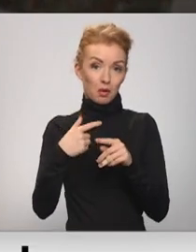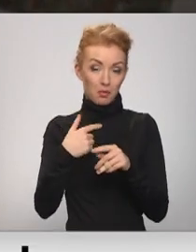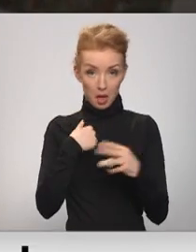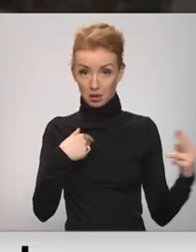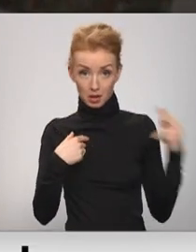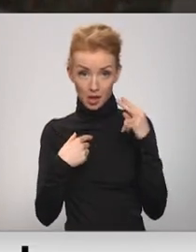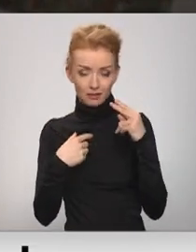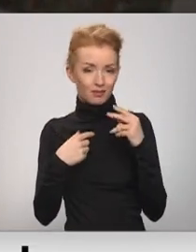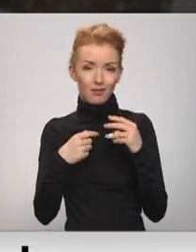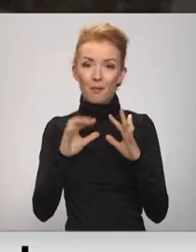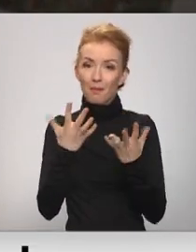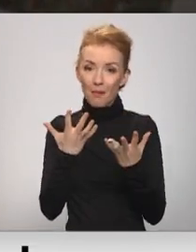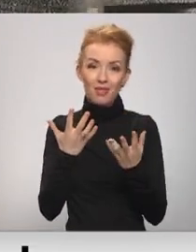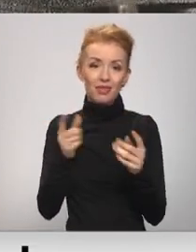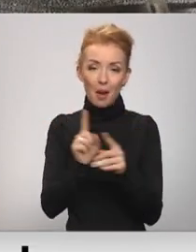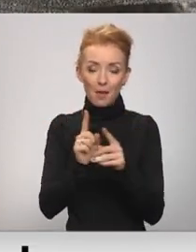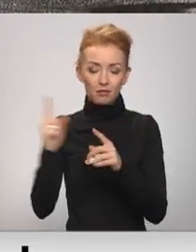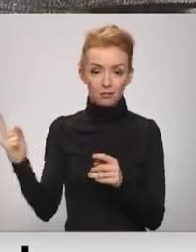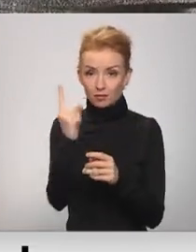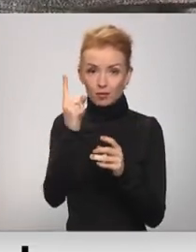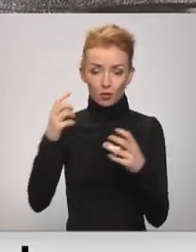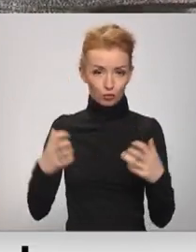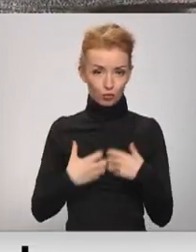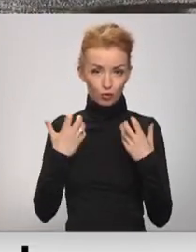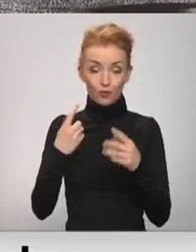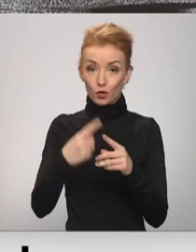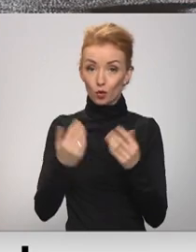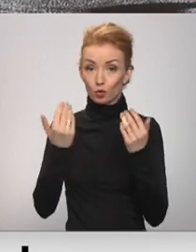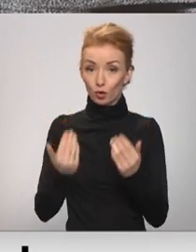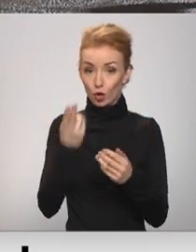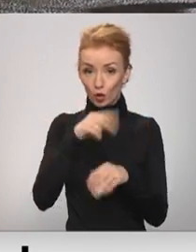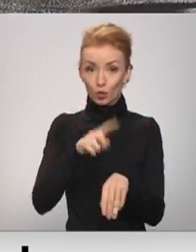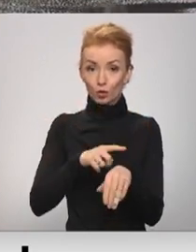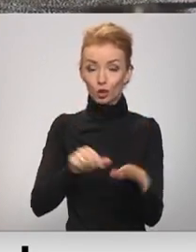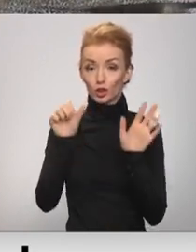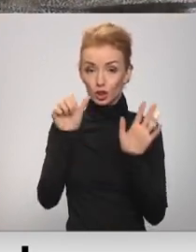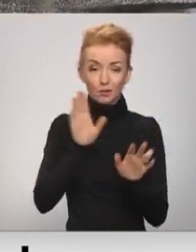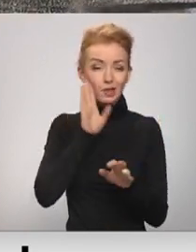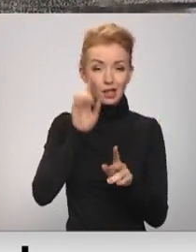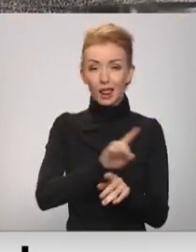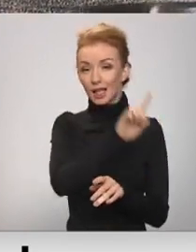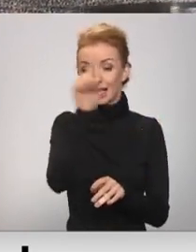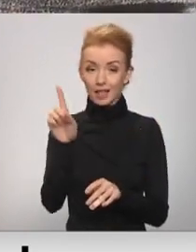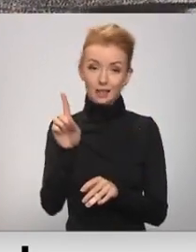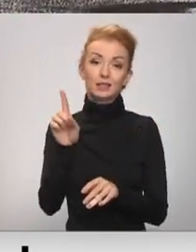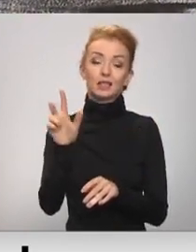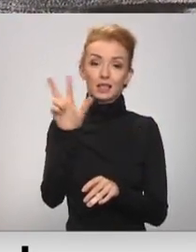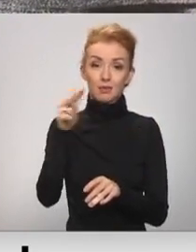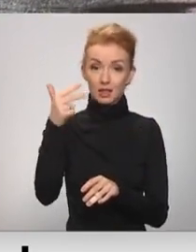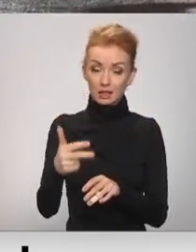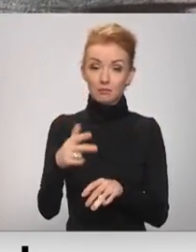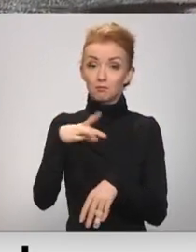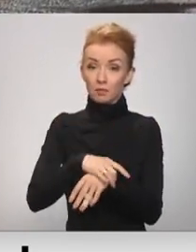redzams, nenozīmē, ka es neiznirstu no tumsas. Valsts policija ziņo, ka šodien no 6:00 rītā līdz 15:30